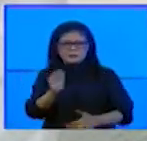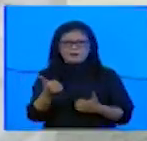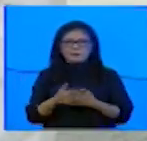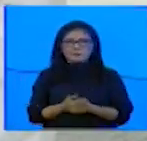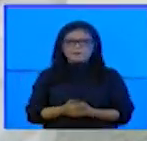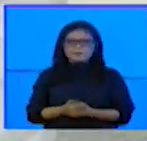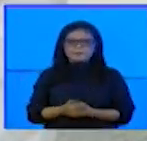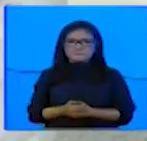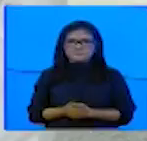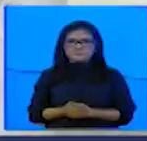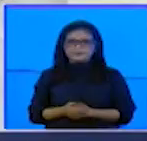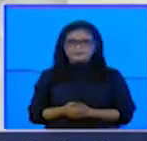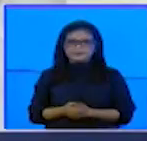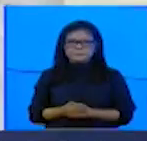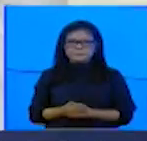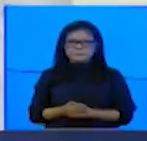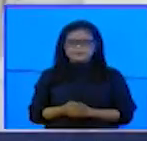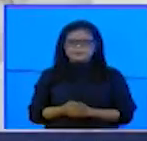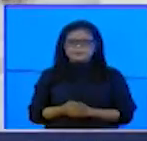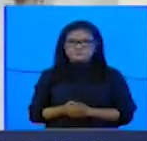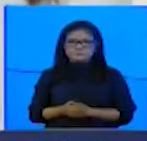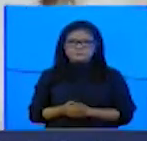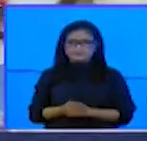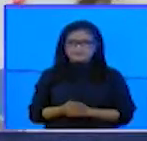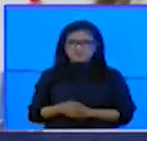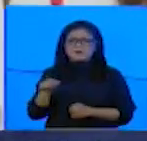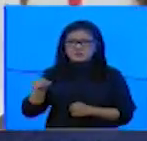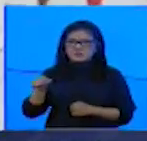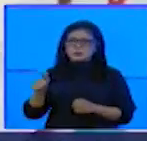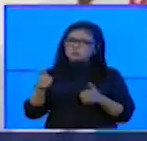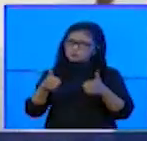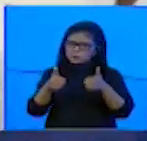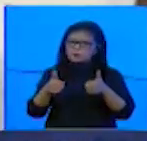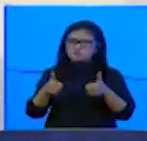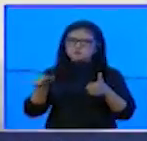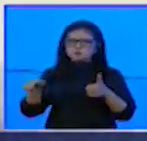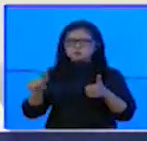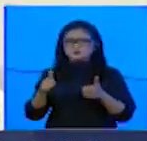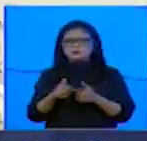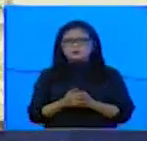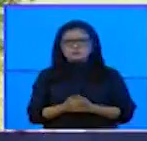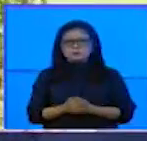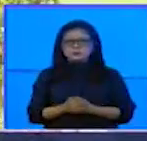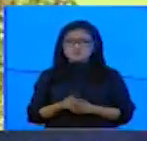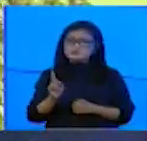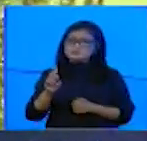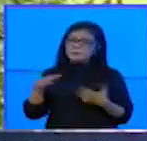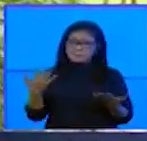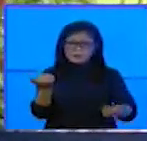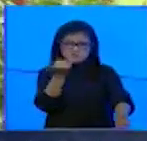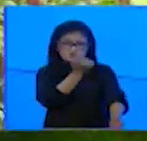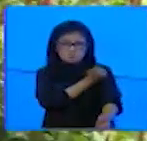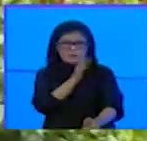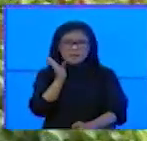Tetapi masalah itu tidak menjadi halangan buat saya untuk ya. Menyuntikannya. Pada waktu menyuntikannya tidak masalah. Tidak gemeteran